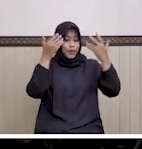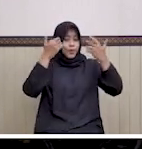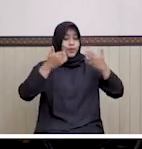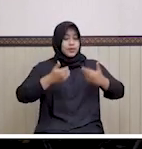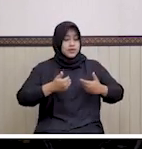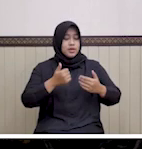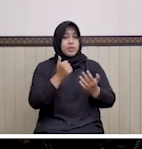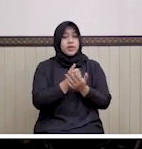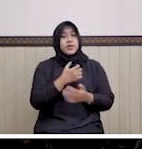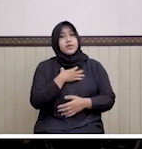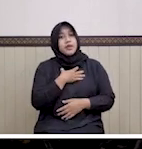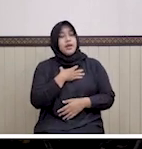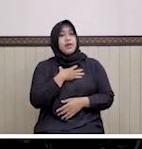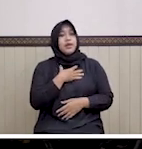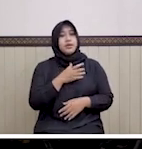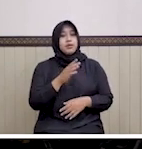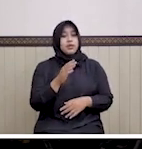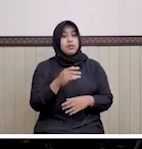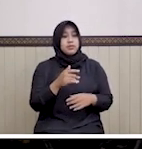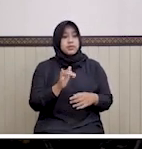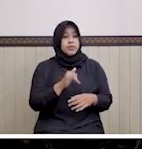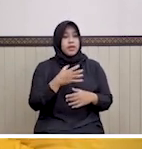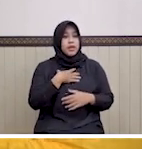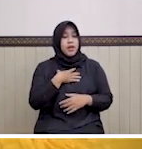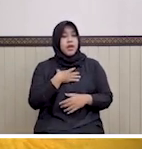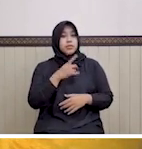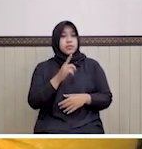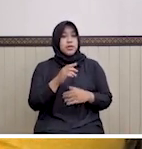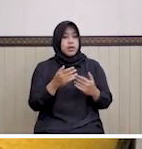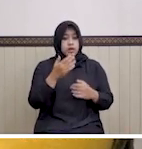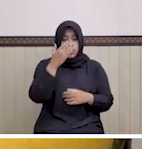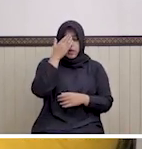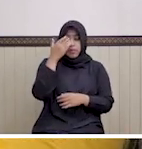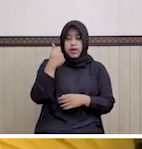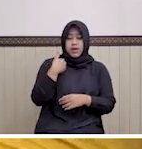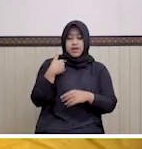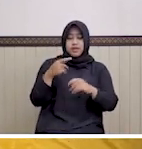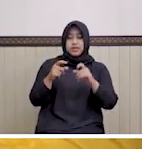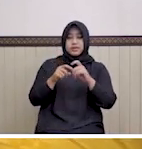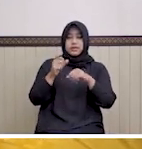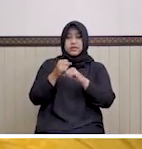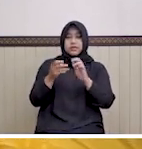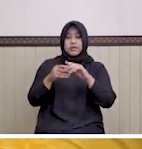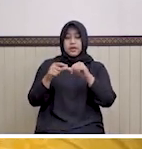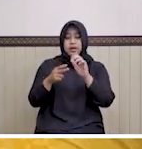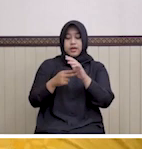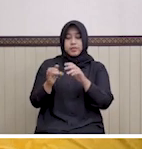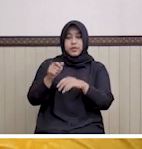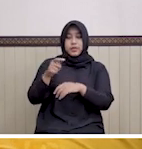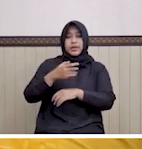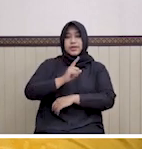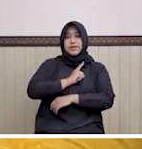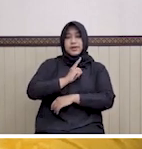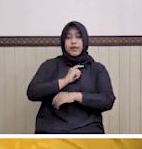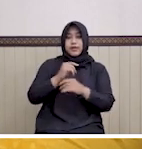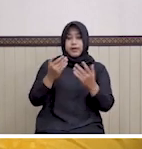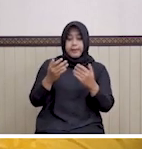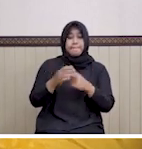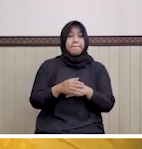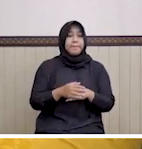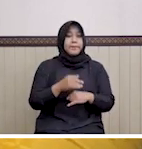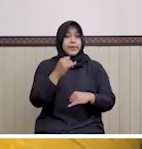kondisi sok-sok nya itu bukan besoknya itu karena ini kok ada serangan seperti ini dalam diri saya kayak gitu sehingga